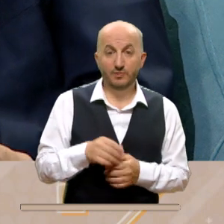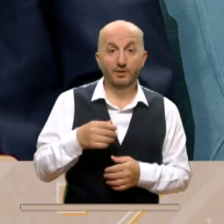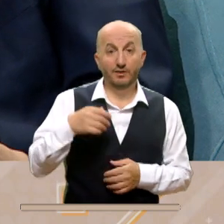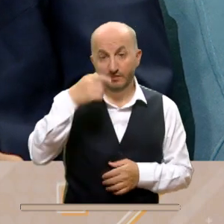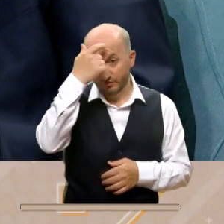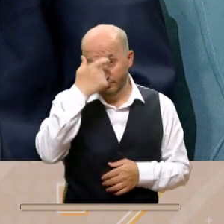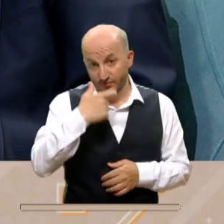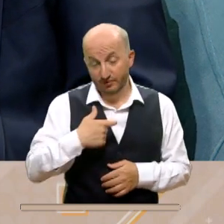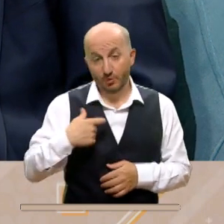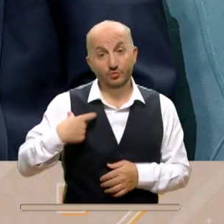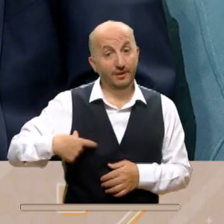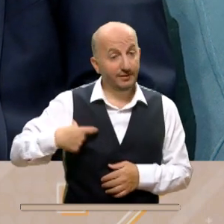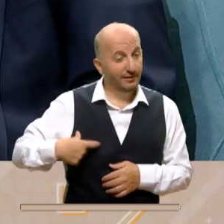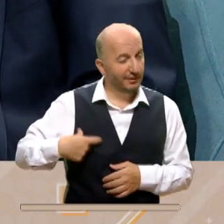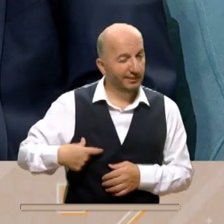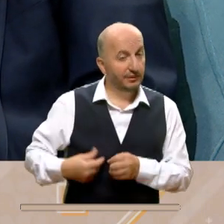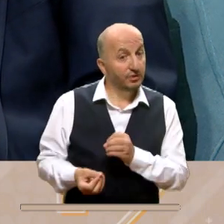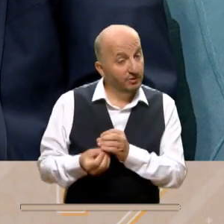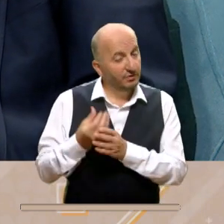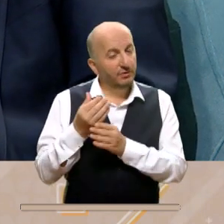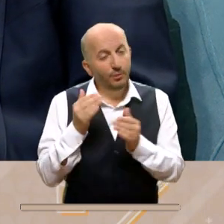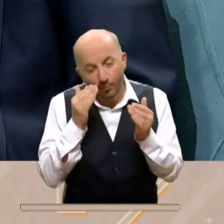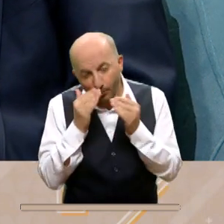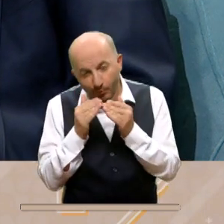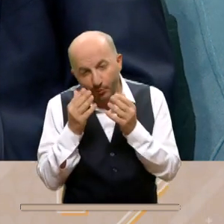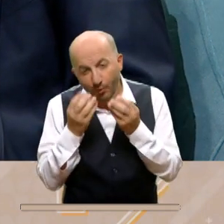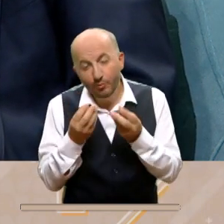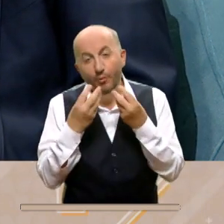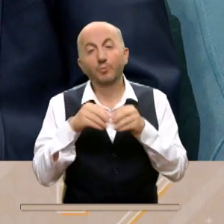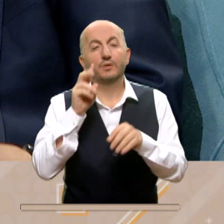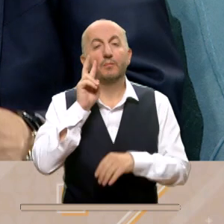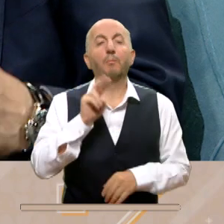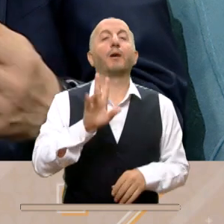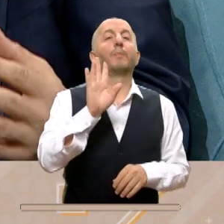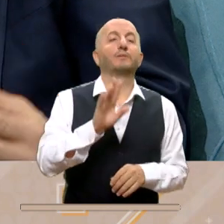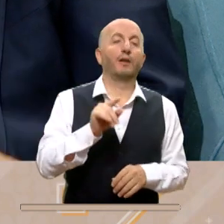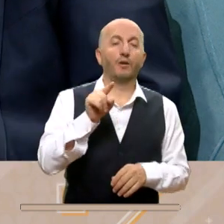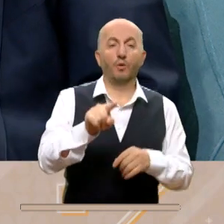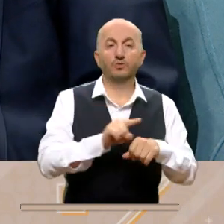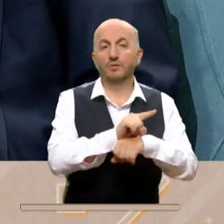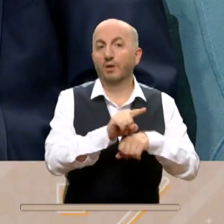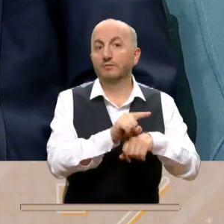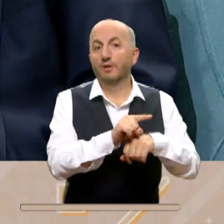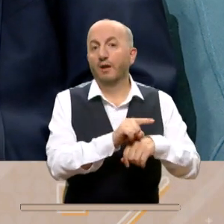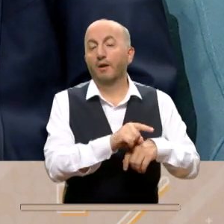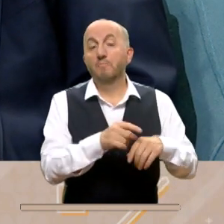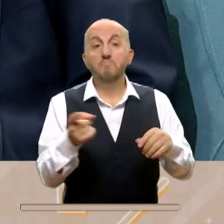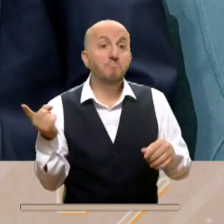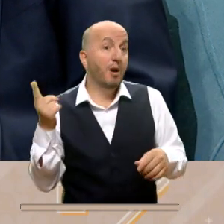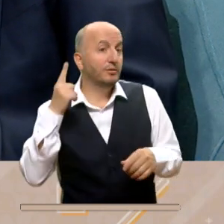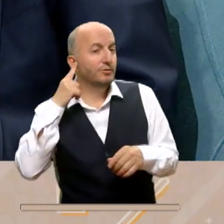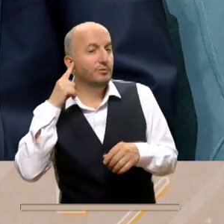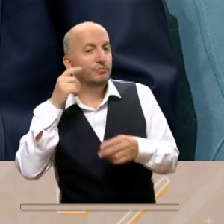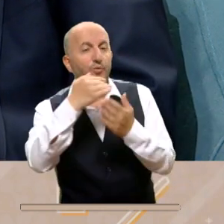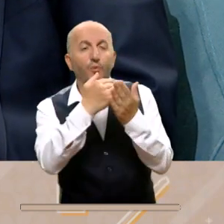karakterlerinin, fıtratlarının, yapılarının yatkın olup olmadığına bakmadan o dönemde revaçta olan programlara doğru ilgi